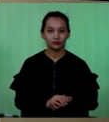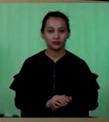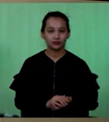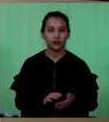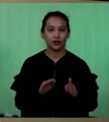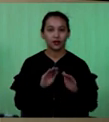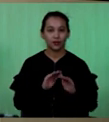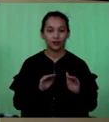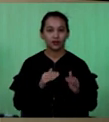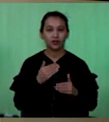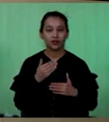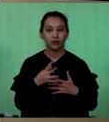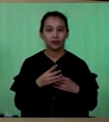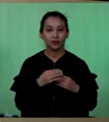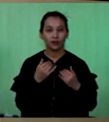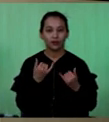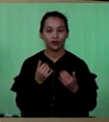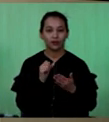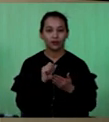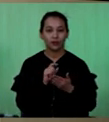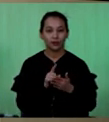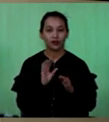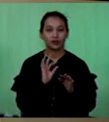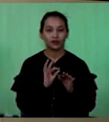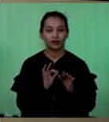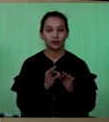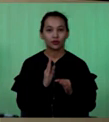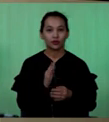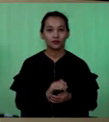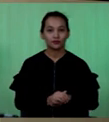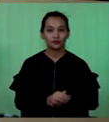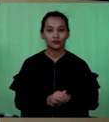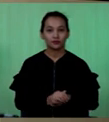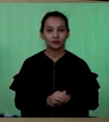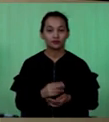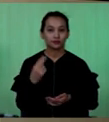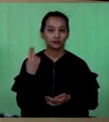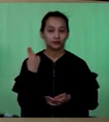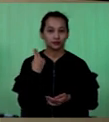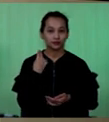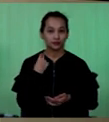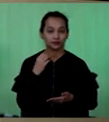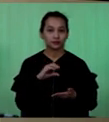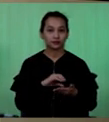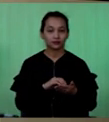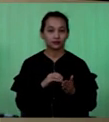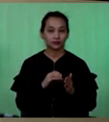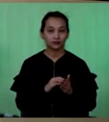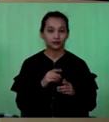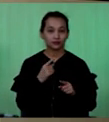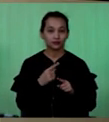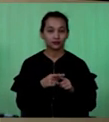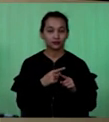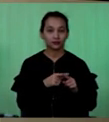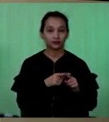Bolajonlar, biz sizlar bilan hozir topshiriqni tekshirib olsak. Sonlarni xona qo'shiluvchilari ko'rinishida